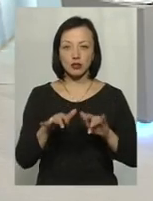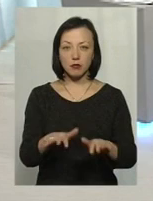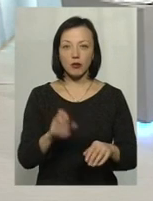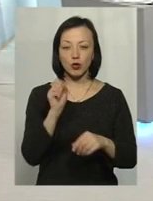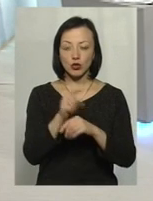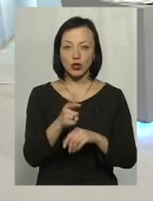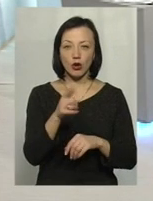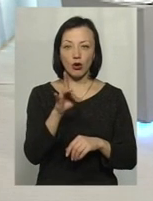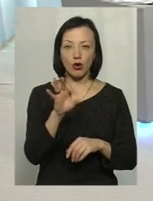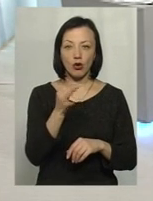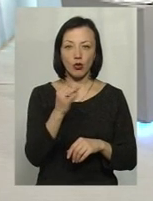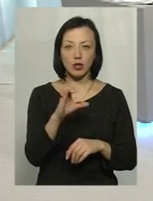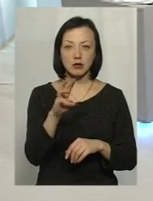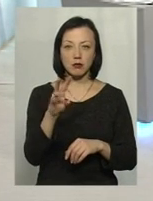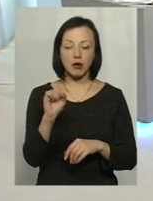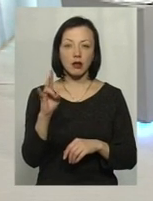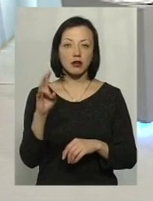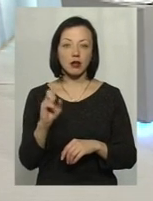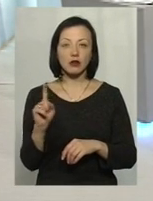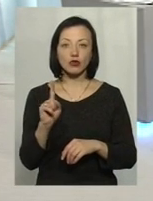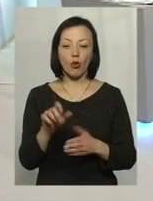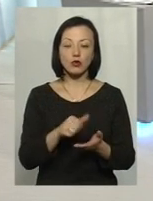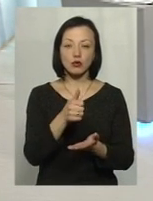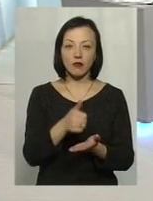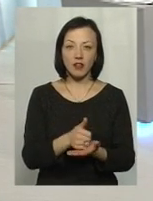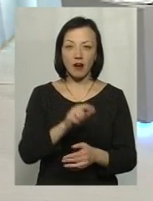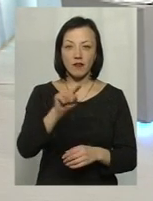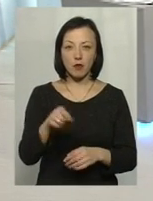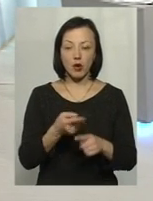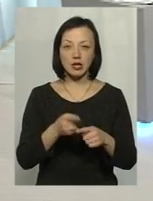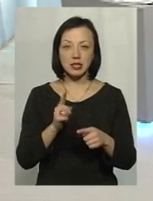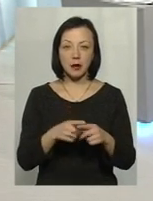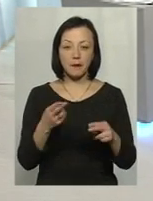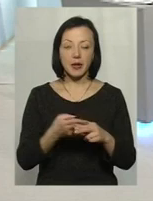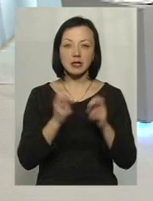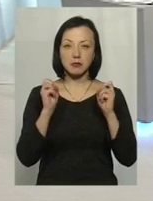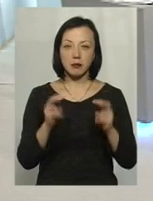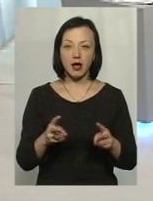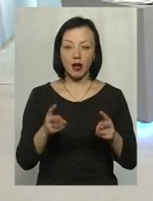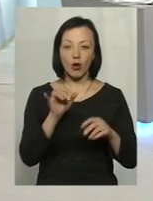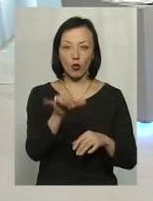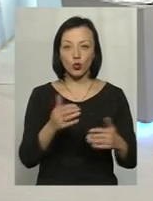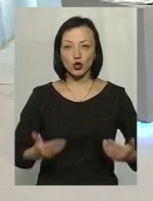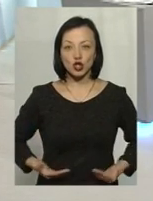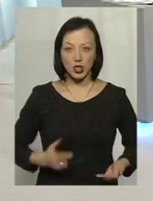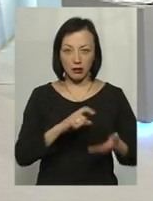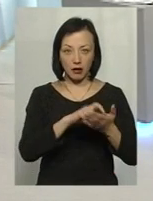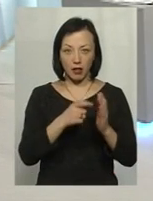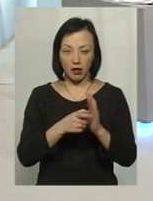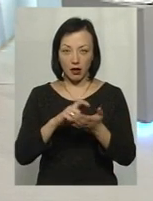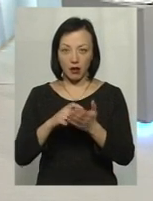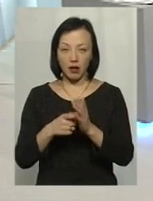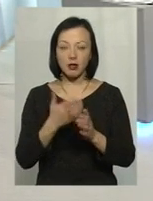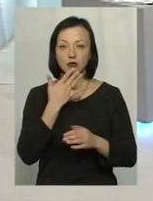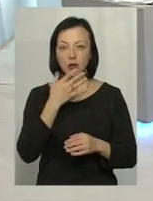України Гройсмана Володимира Борисовича, що основна вимога – це безпека в житла. Національна